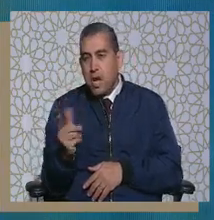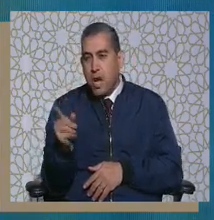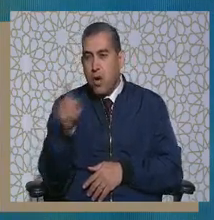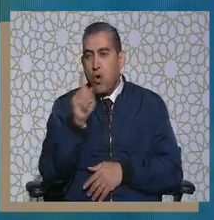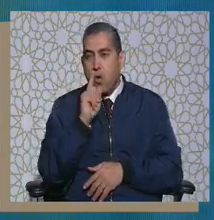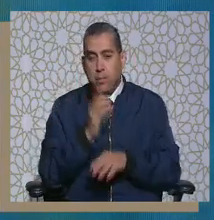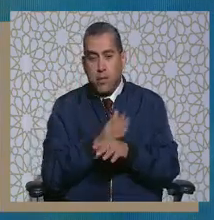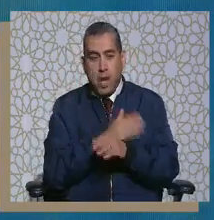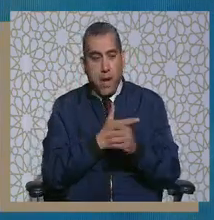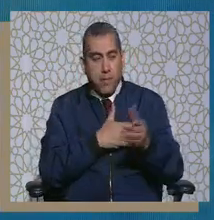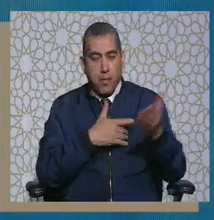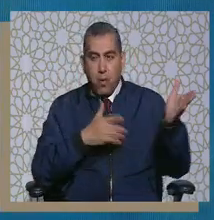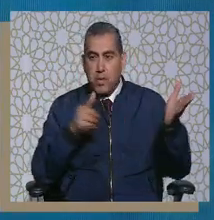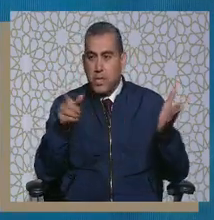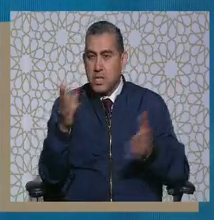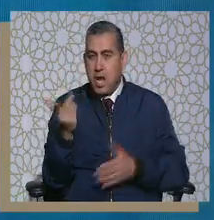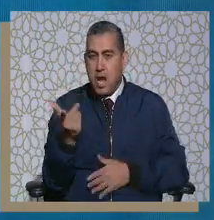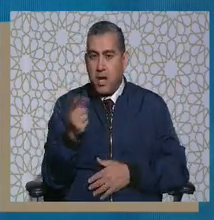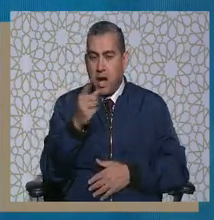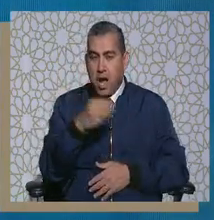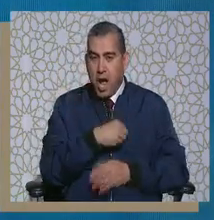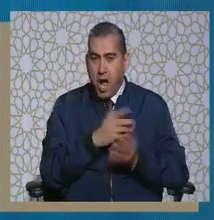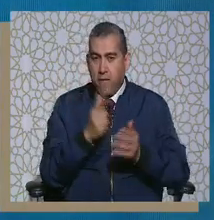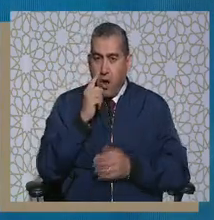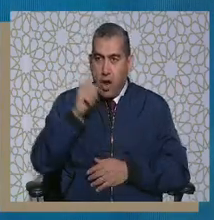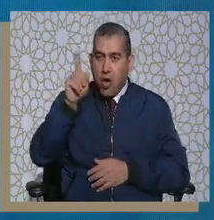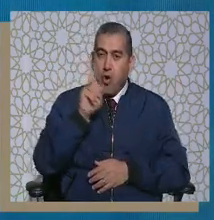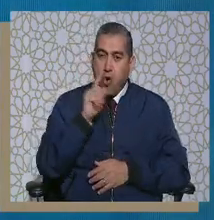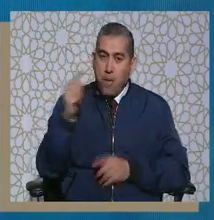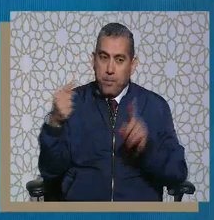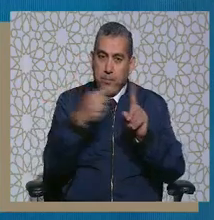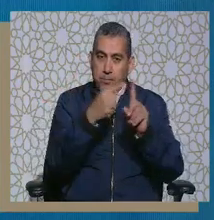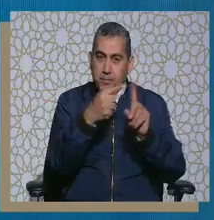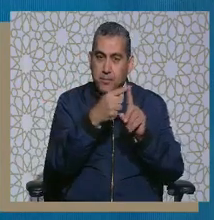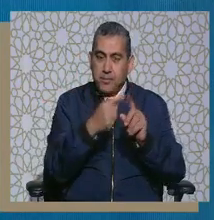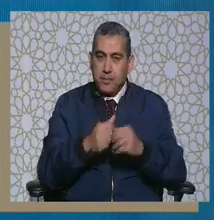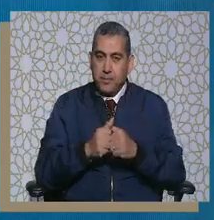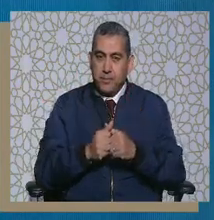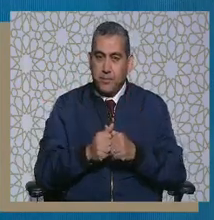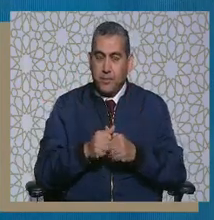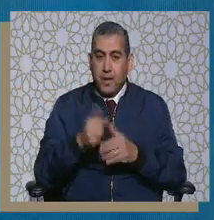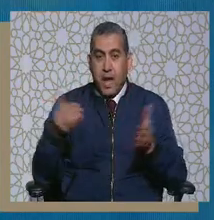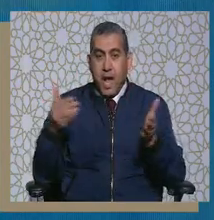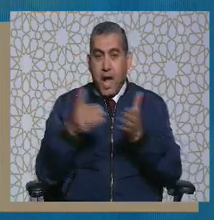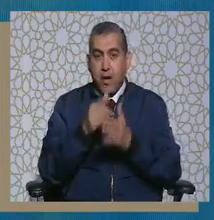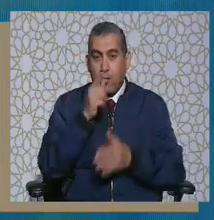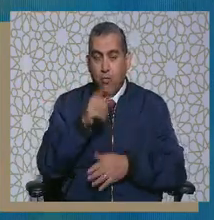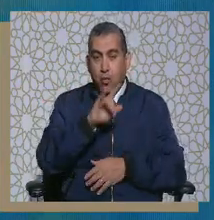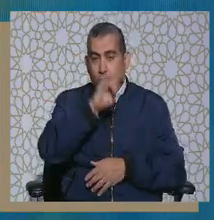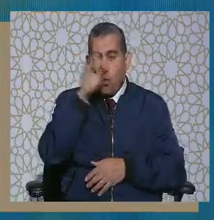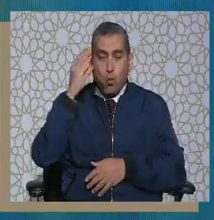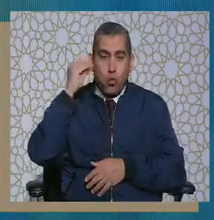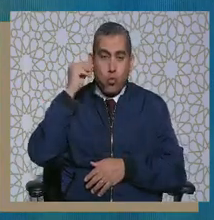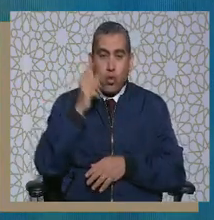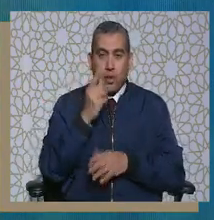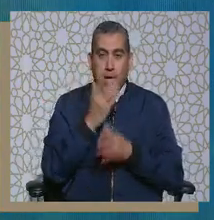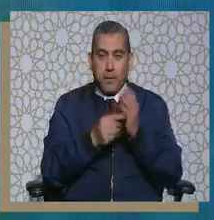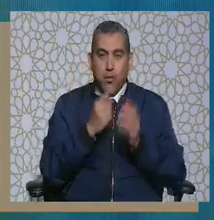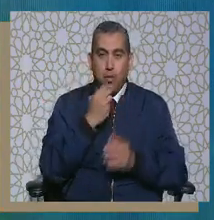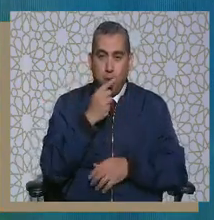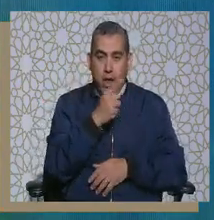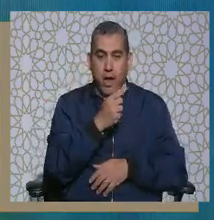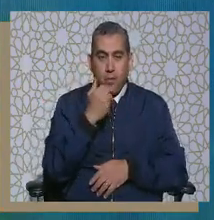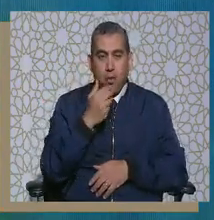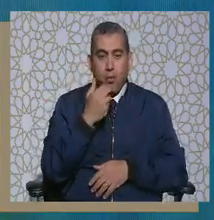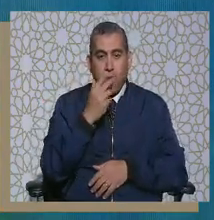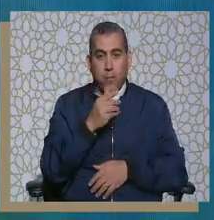بالطريقه دي فاتقوا الله سبحانه وتعالى في امكم الحاجه الاخيره اما وسواس بقى السيد احمد ده ممكن يكون احمد